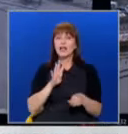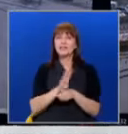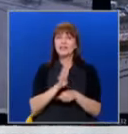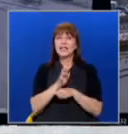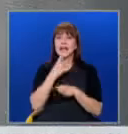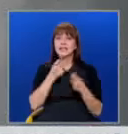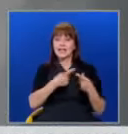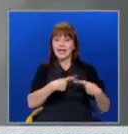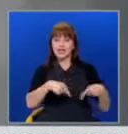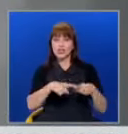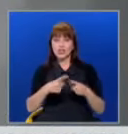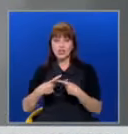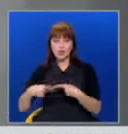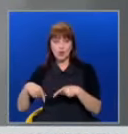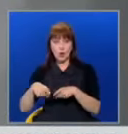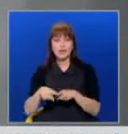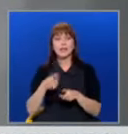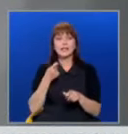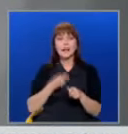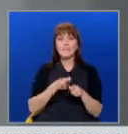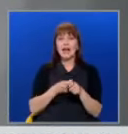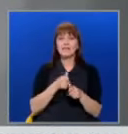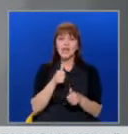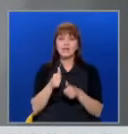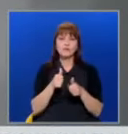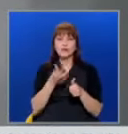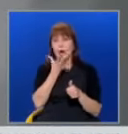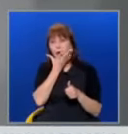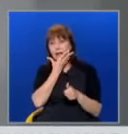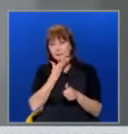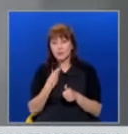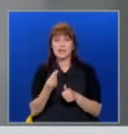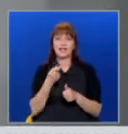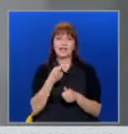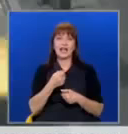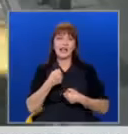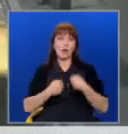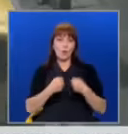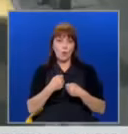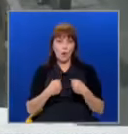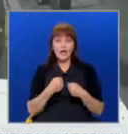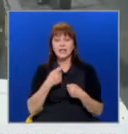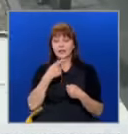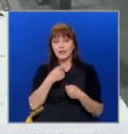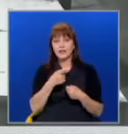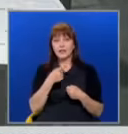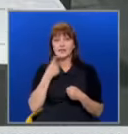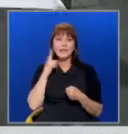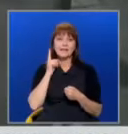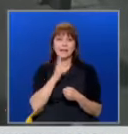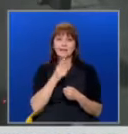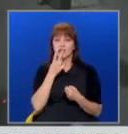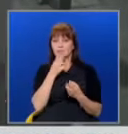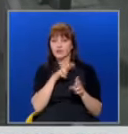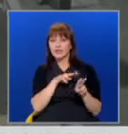като е заложено софтуера да прави автоматично разпознаване и окомплектоване на нарушенията. Ще има възможност да